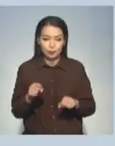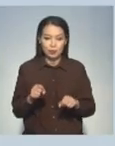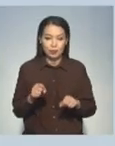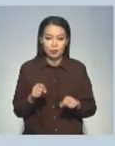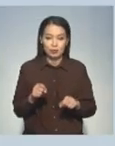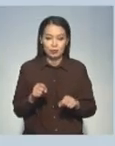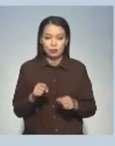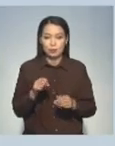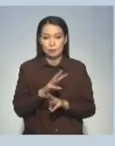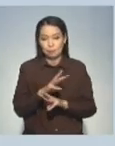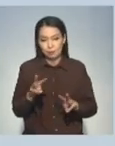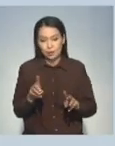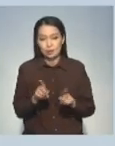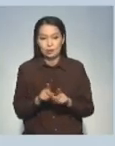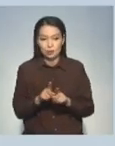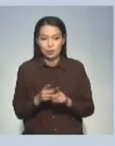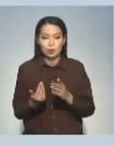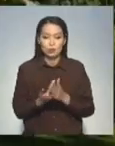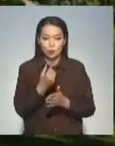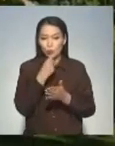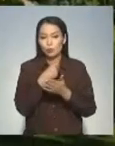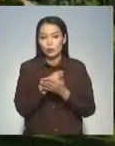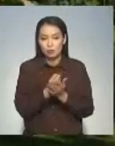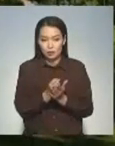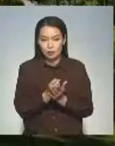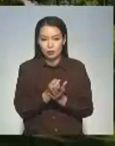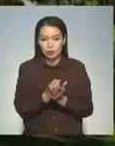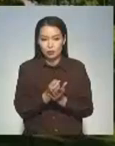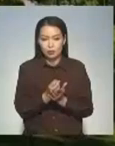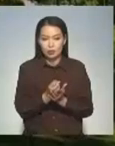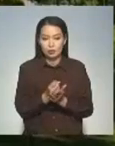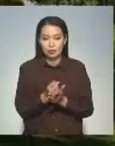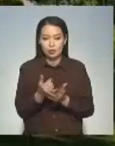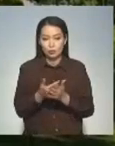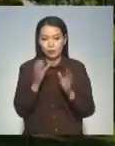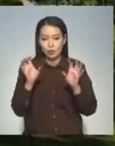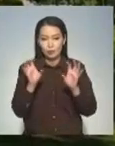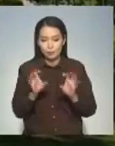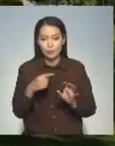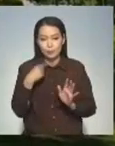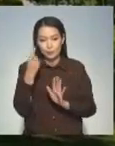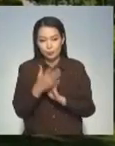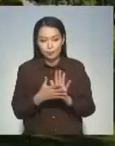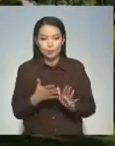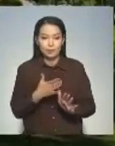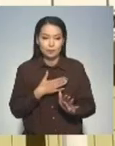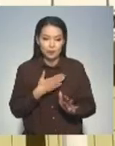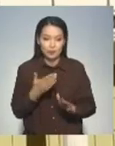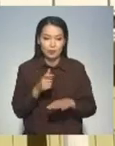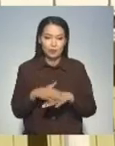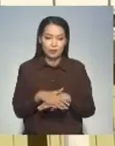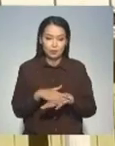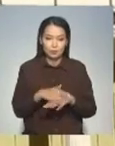премьер-министра слово утверждает в новой версии Конституции поменяли на слово одобряет